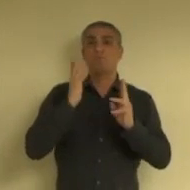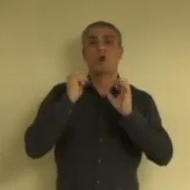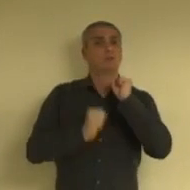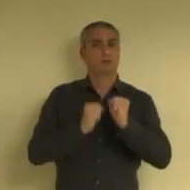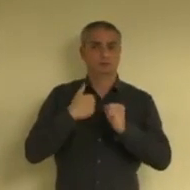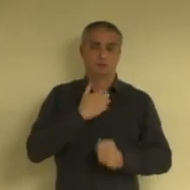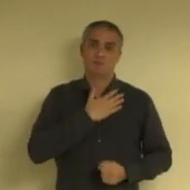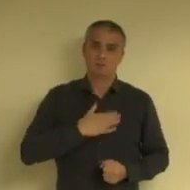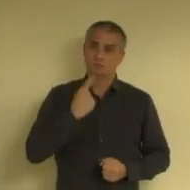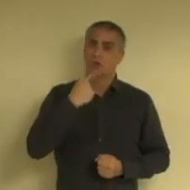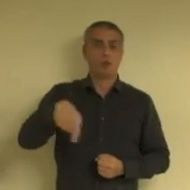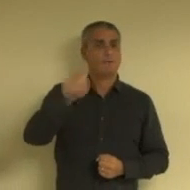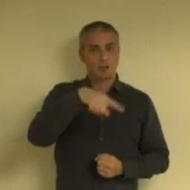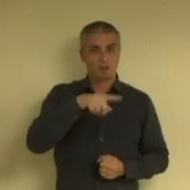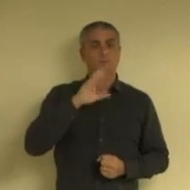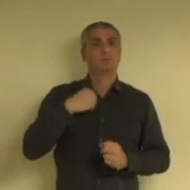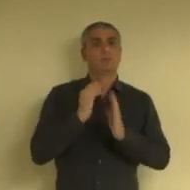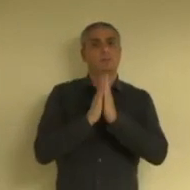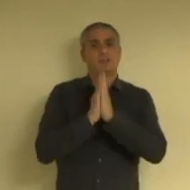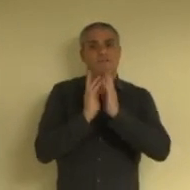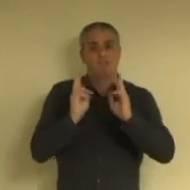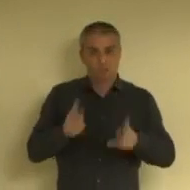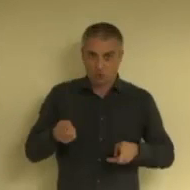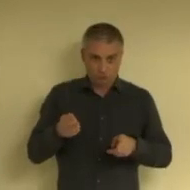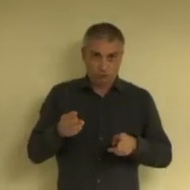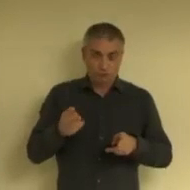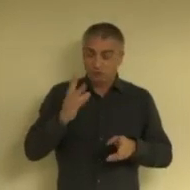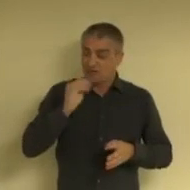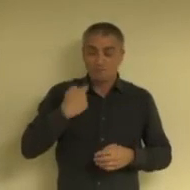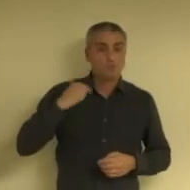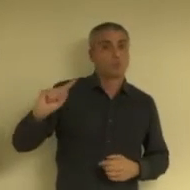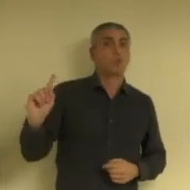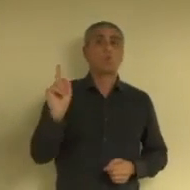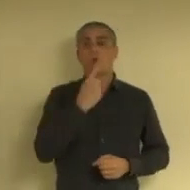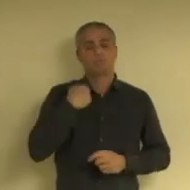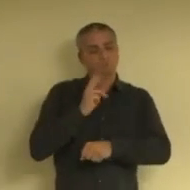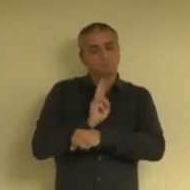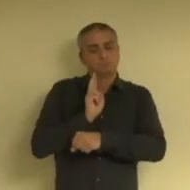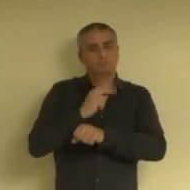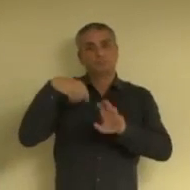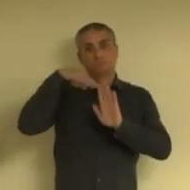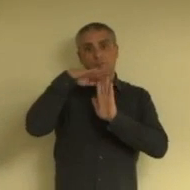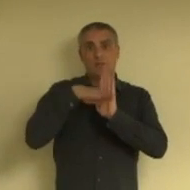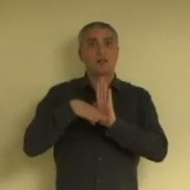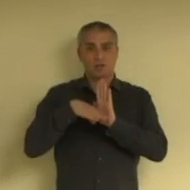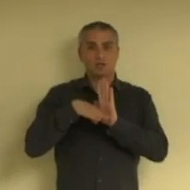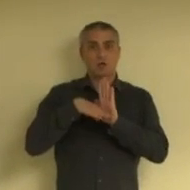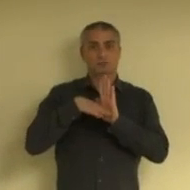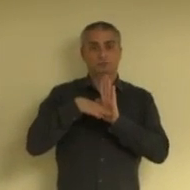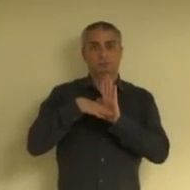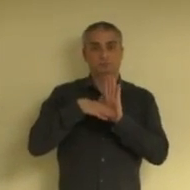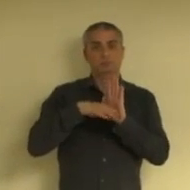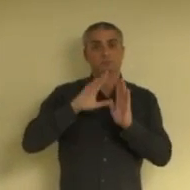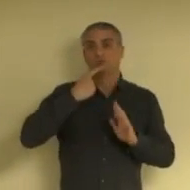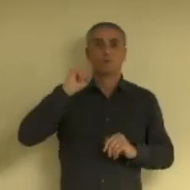קשה, אני גם רוצה לומר לכם שיש לנו תקווה. יש לנו תקווה שאם אנחנו כולנו נקפיד על הנחיות שאנחנו אומרים